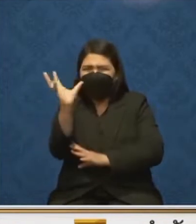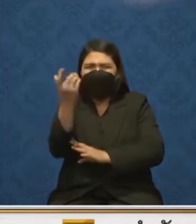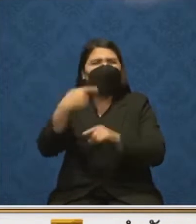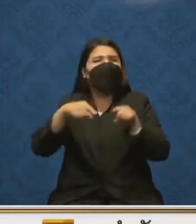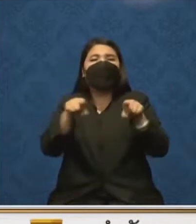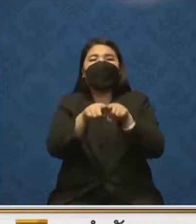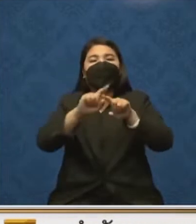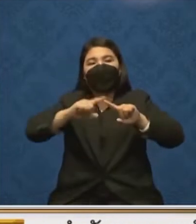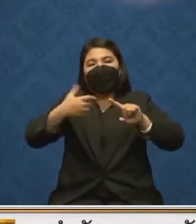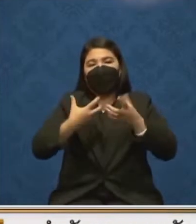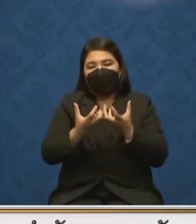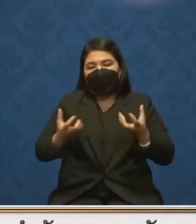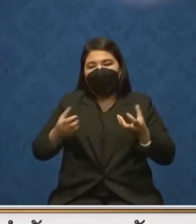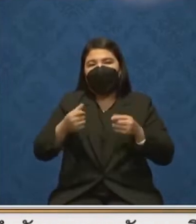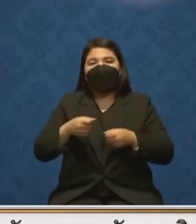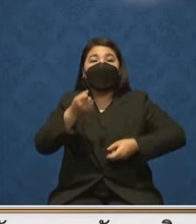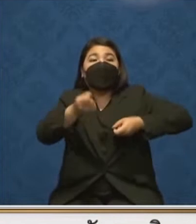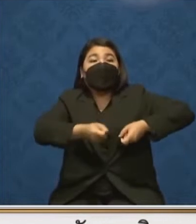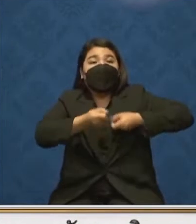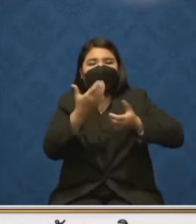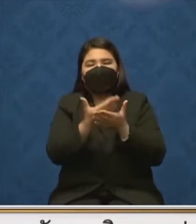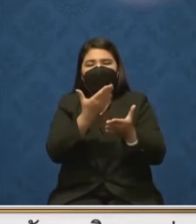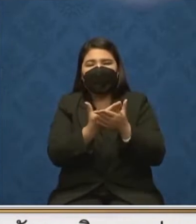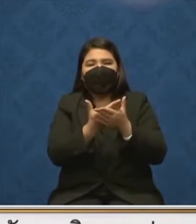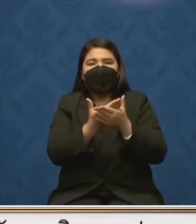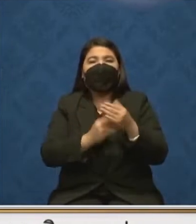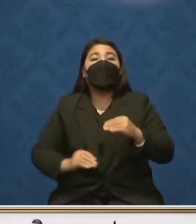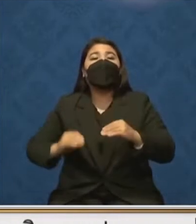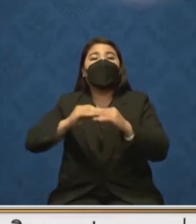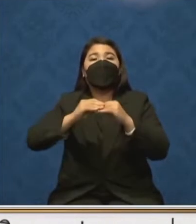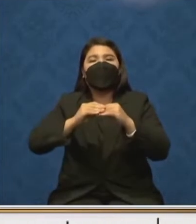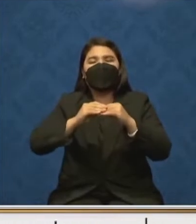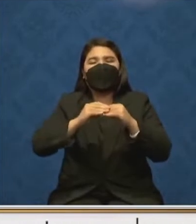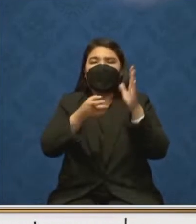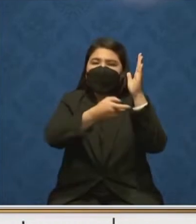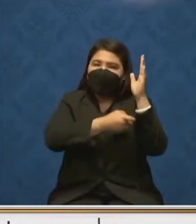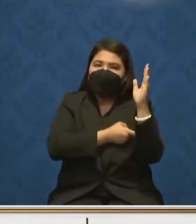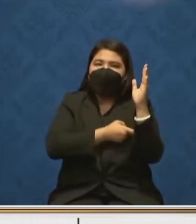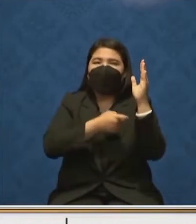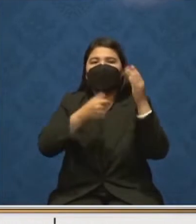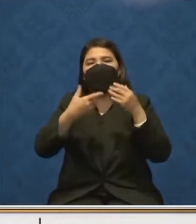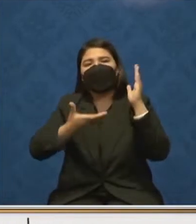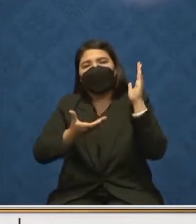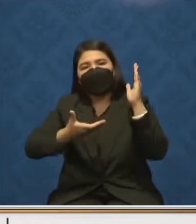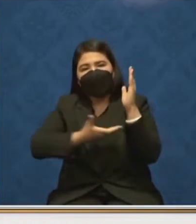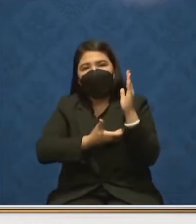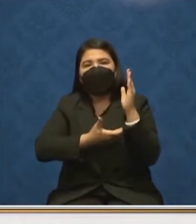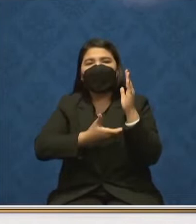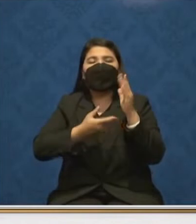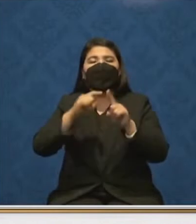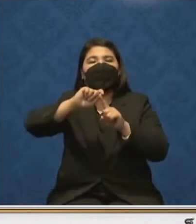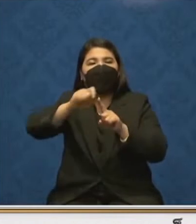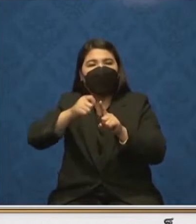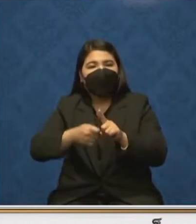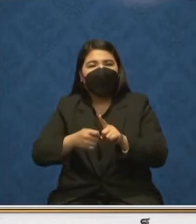พอราคาสินค้ากkaศต ราคาขึ้นทั้ง ราคายามพารา ราคาปาม ราคาเข้าโพษ